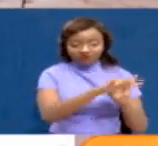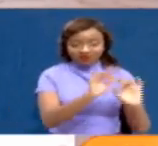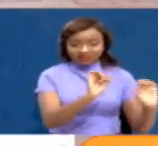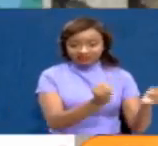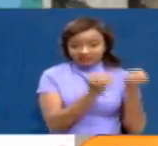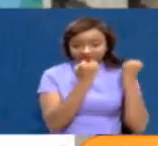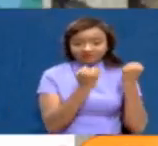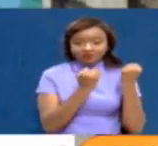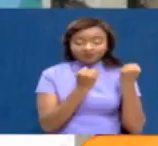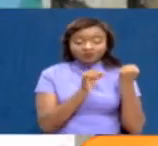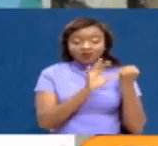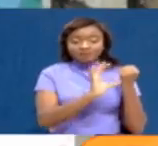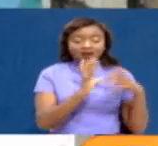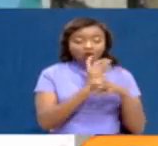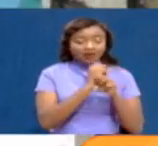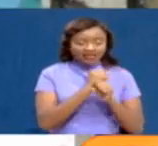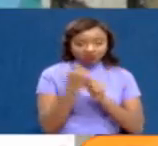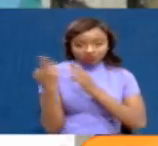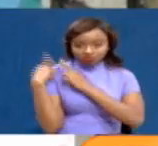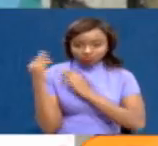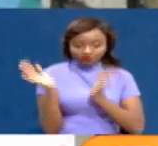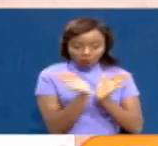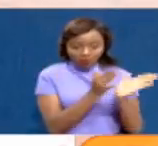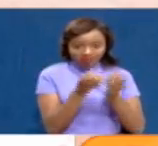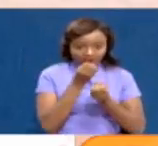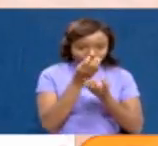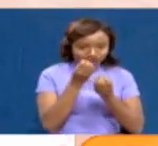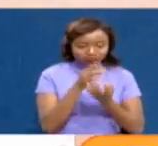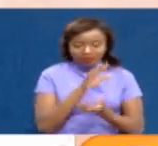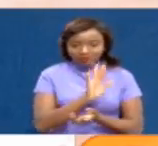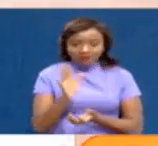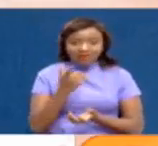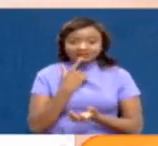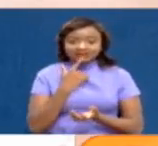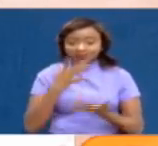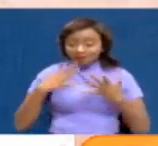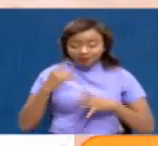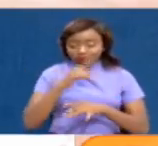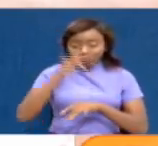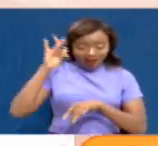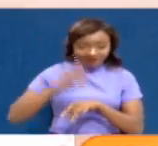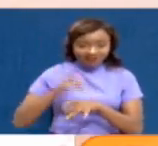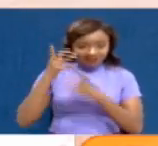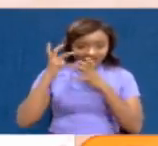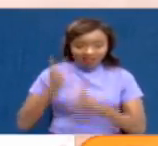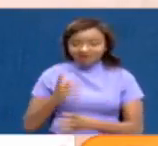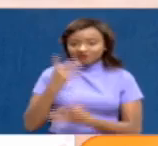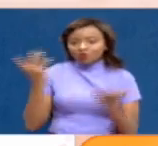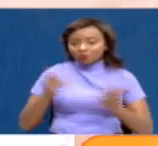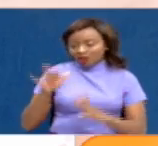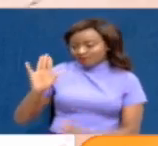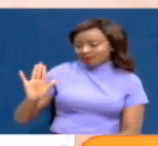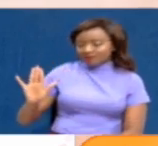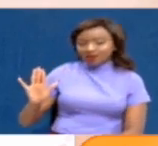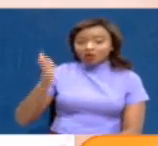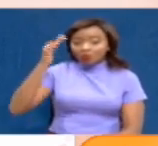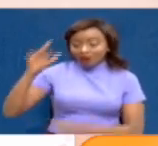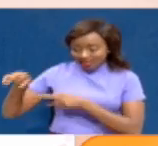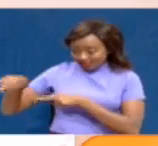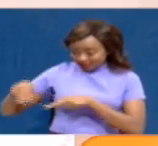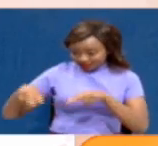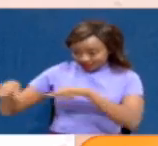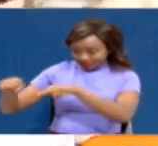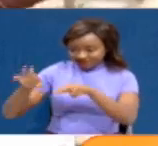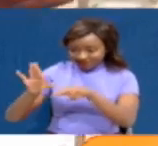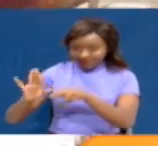wa hali ya hewa, watu watakaoathirika zaidi ni wale wanaoishi karibu na mto Tana, kwani mto huo unaweza kuvunja kingo zake